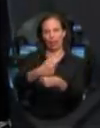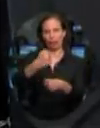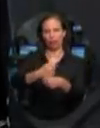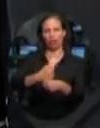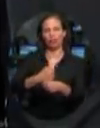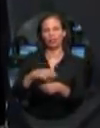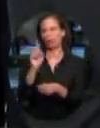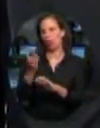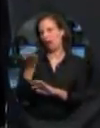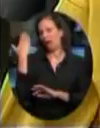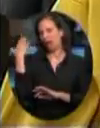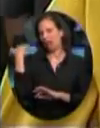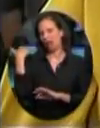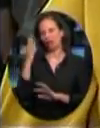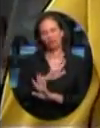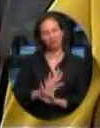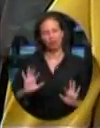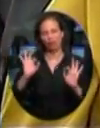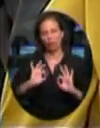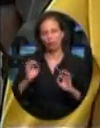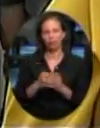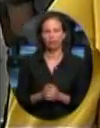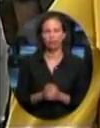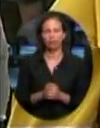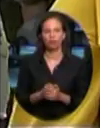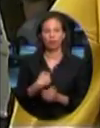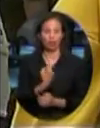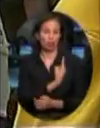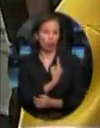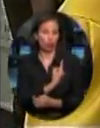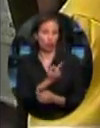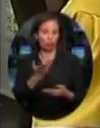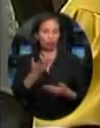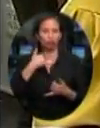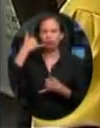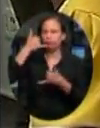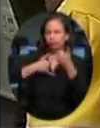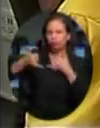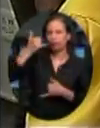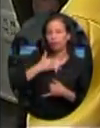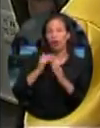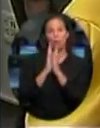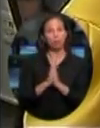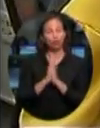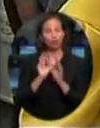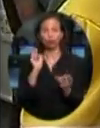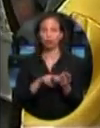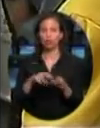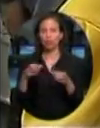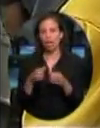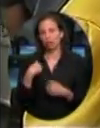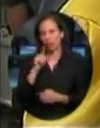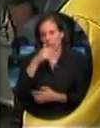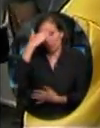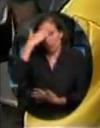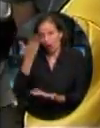היה מאז ומעולם. אני באופן אישי קיבלתי טלפונים שמעולם לא קיבלתי, של אנשים שביקשו לבוא ולהתפקד מבלי שאני אכיר אותם. ואתה